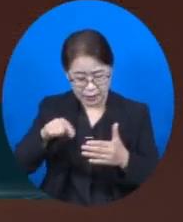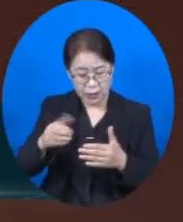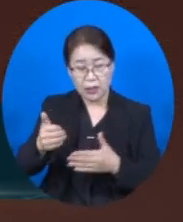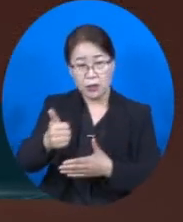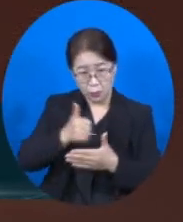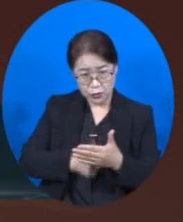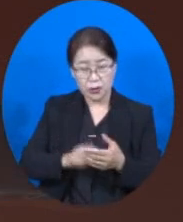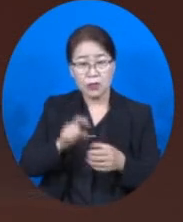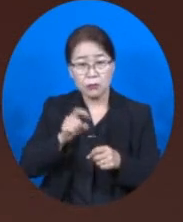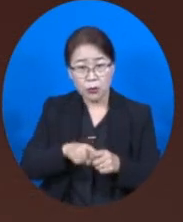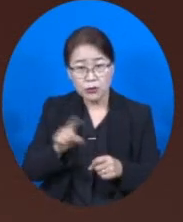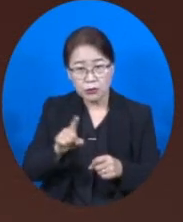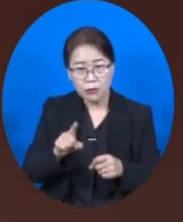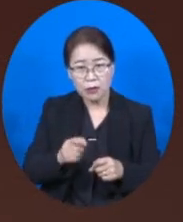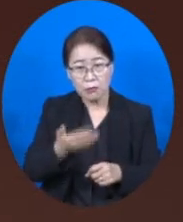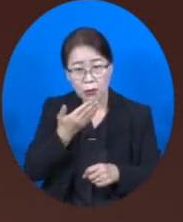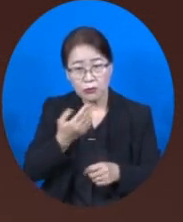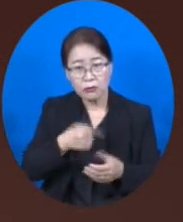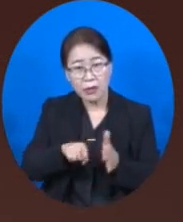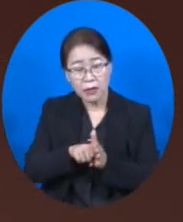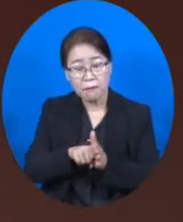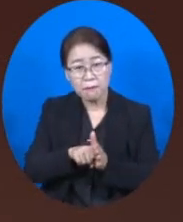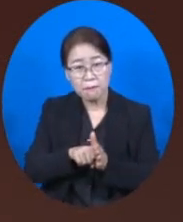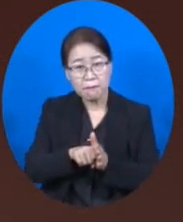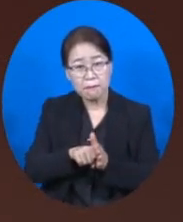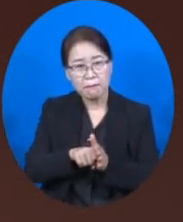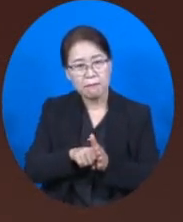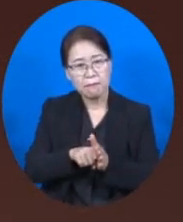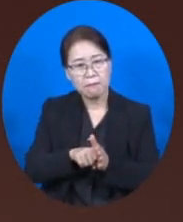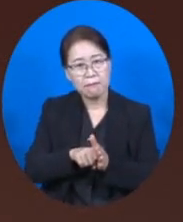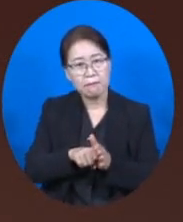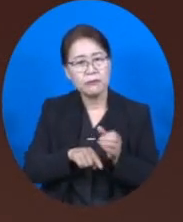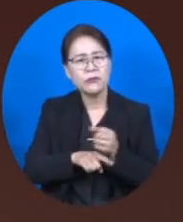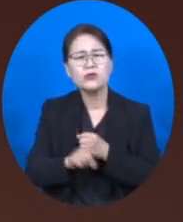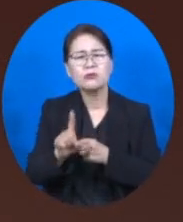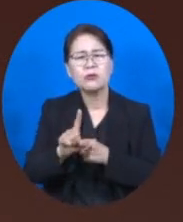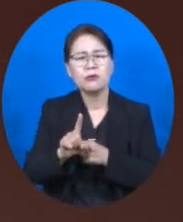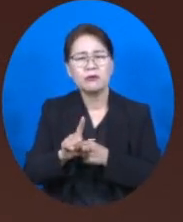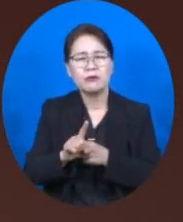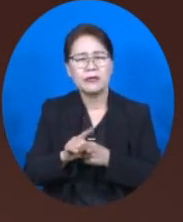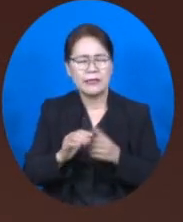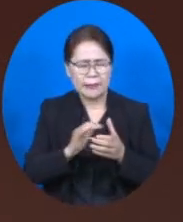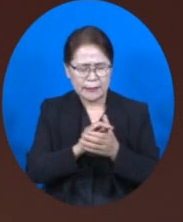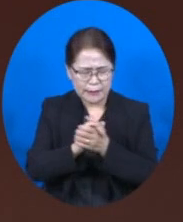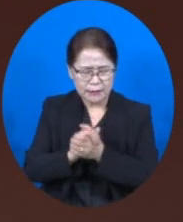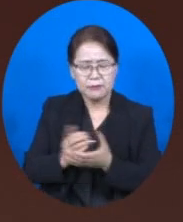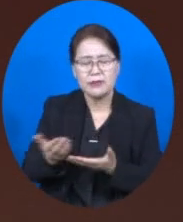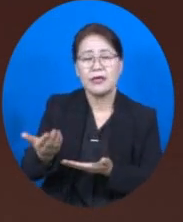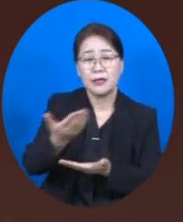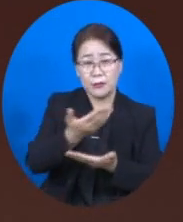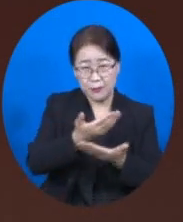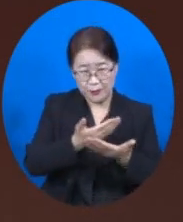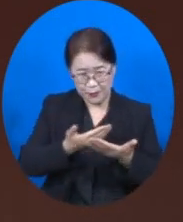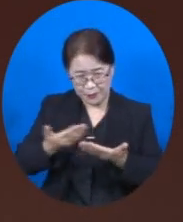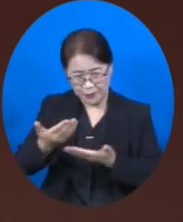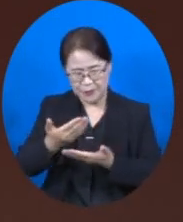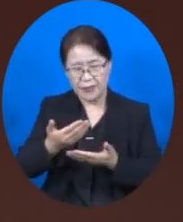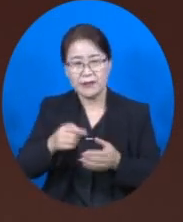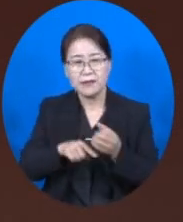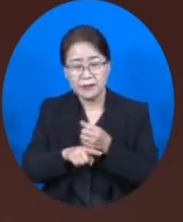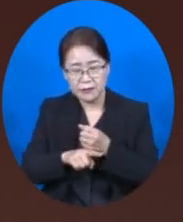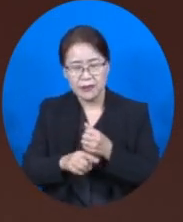들어오시는 목적이 뭡니까 먹기 위함이라고 말하는데이 먹는다는 것은 아주 친밀한 사귐을 말하죠